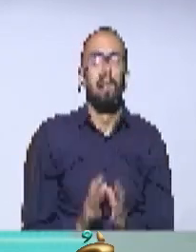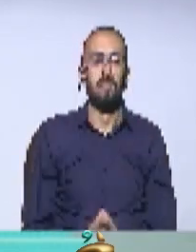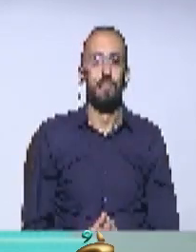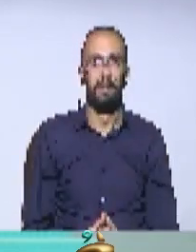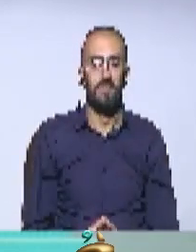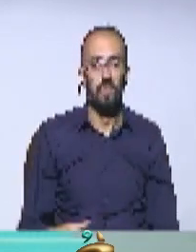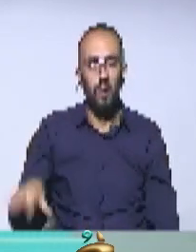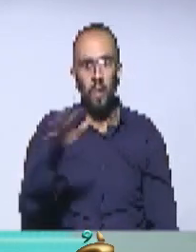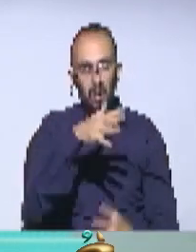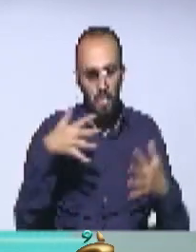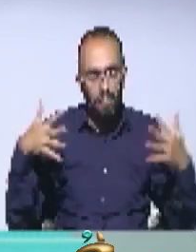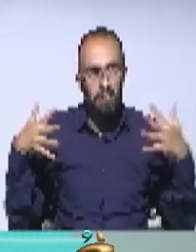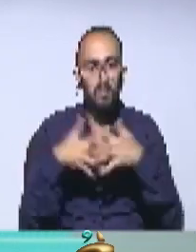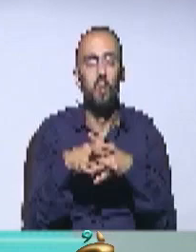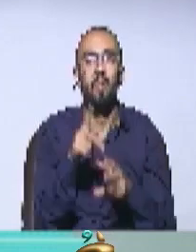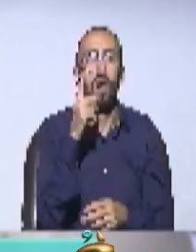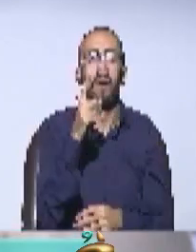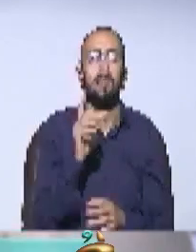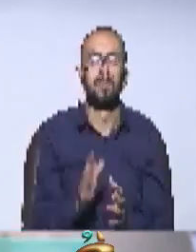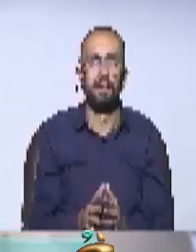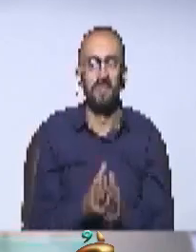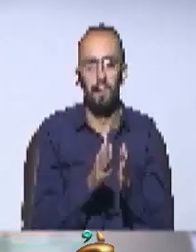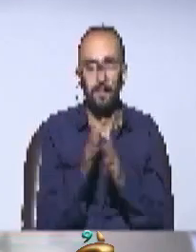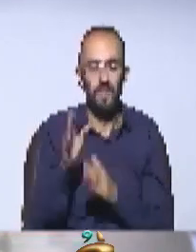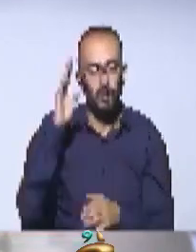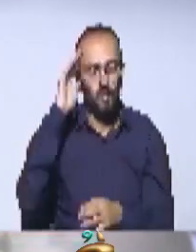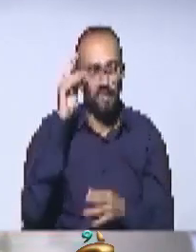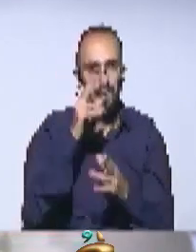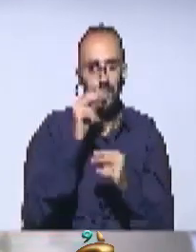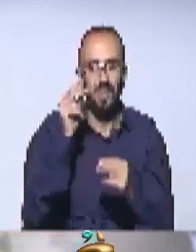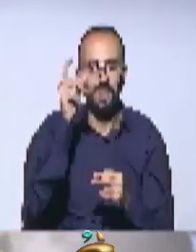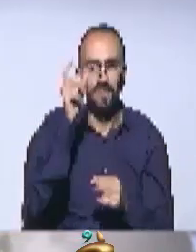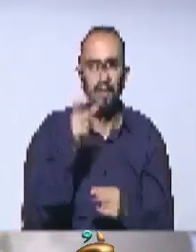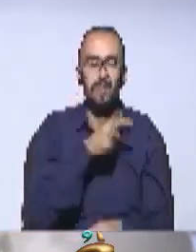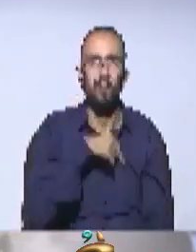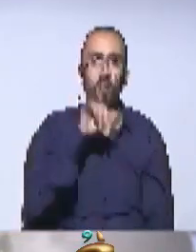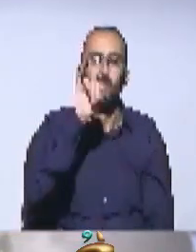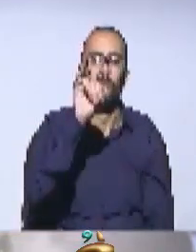في نسيج مصري واحد. بشكر حضرتك شكرا جزيلا الكاتب الصحفي الاستاذ مصطفى بكري.